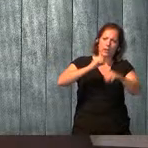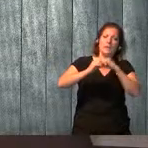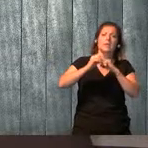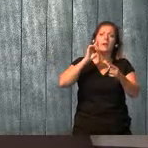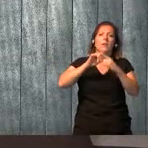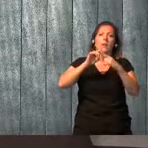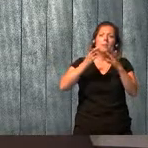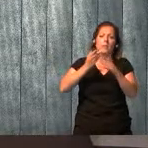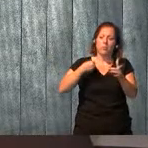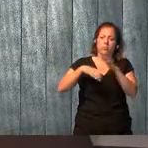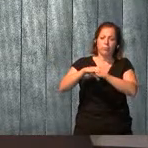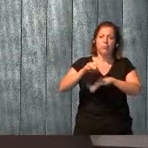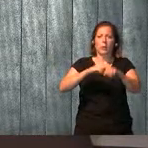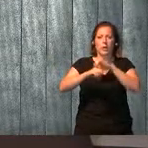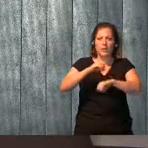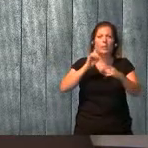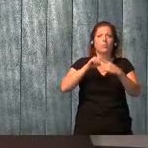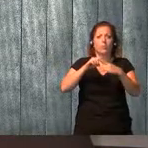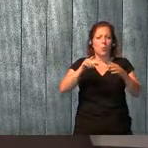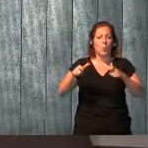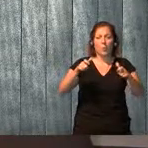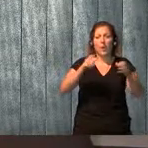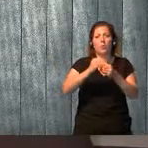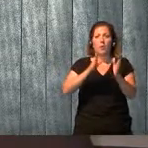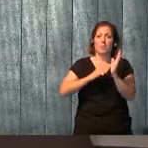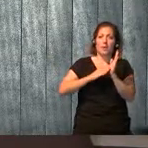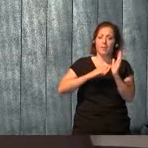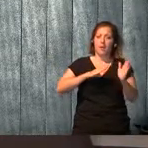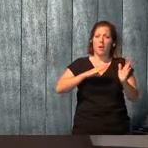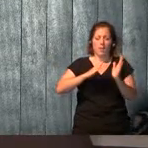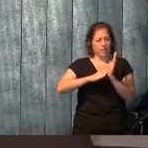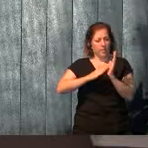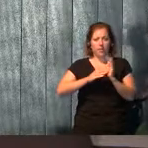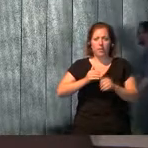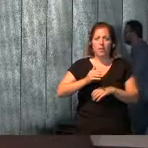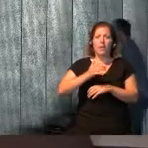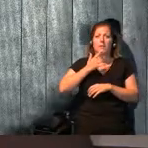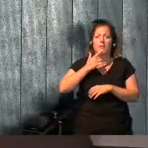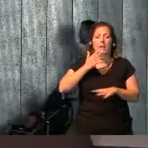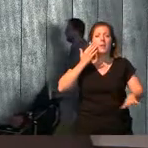aménagements urbains ou autres, eh bien, il y a une sorte de prime à chaque fois que